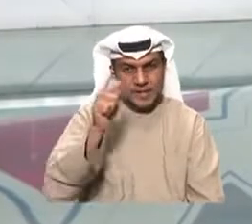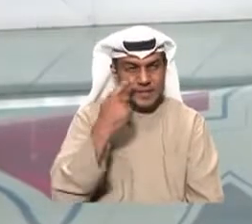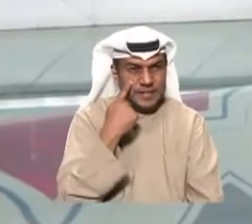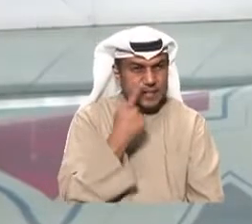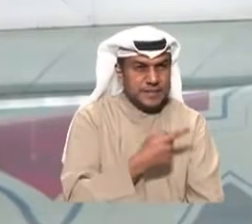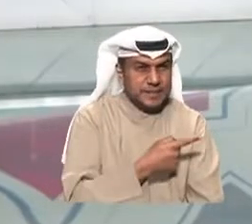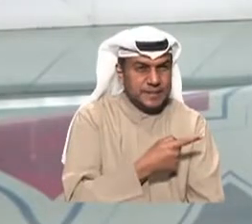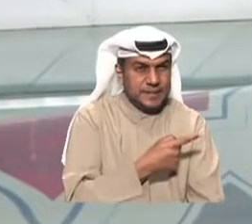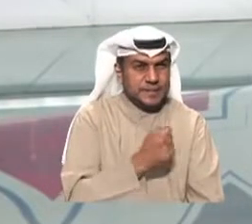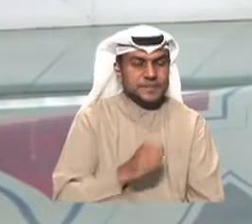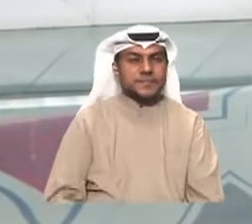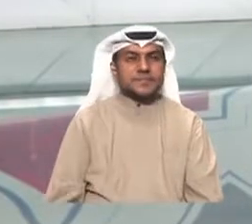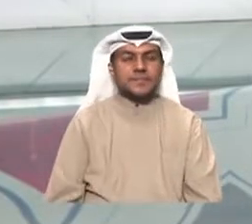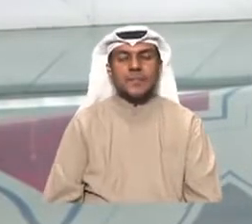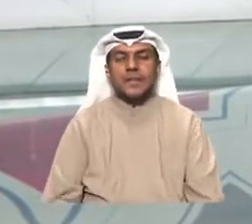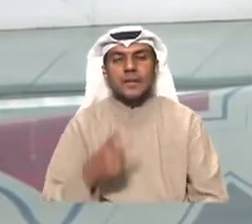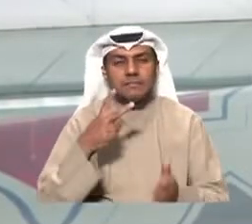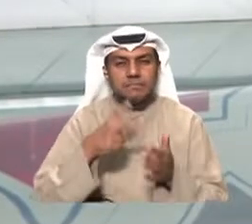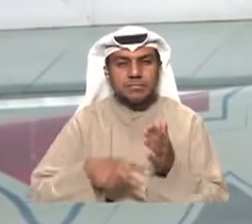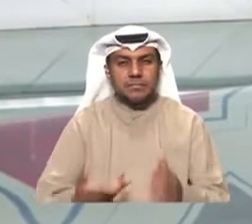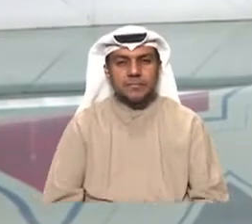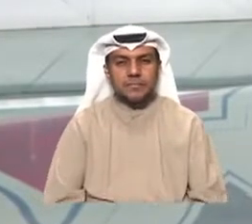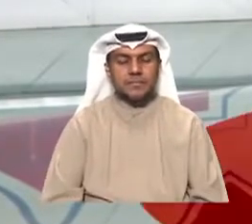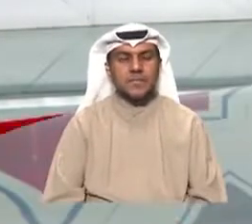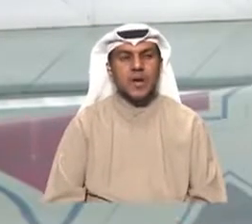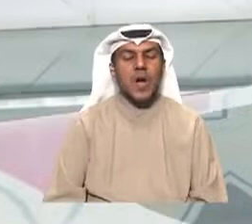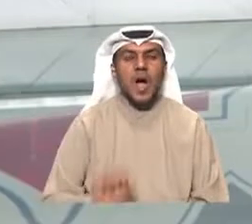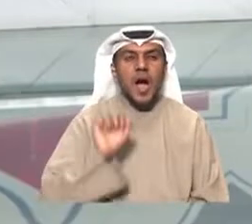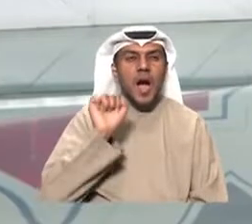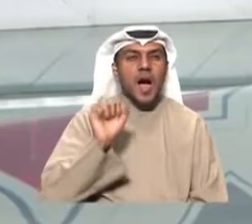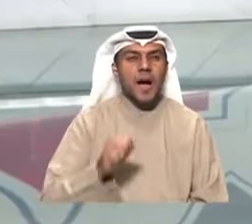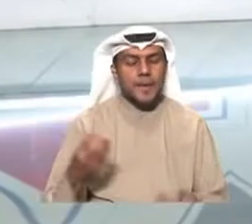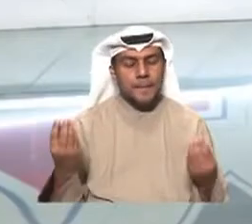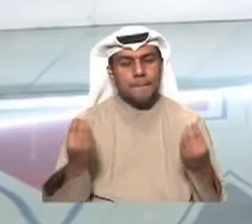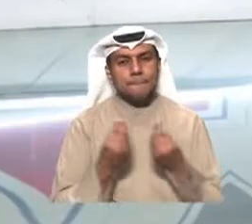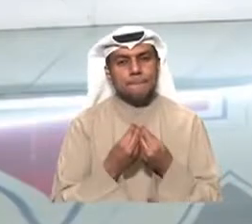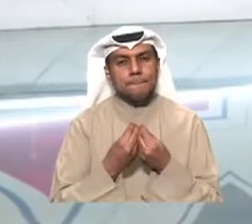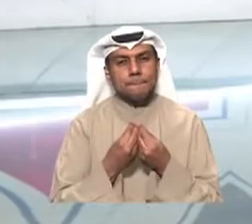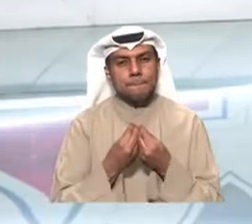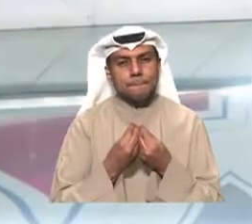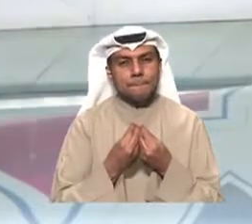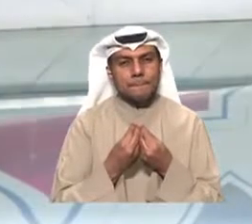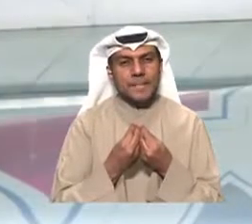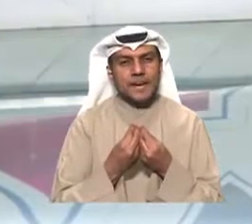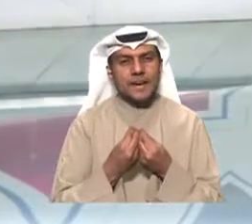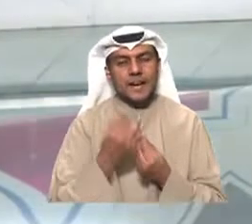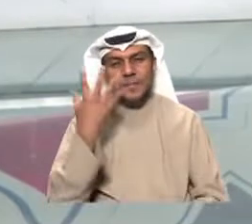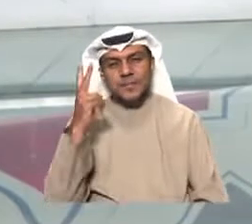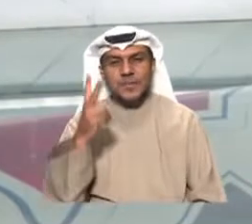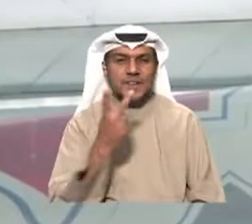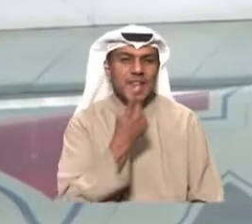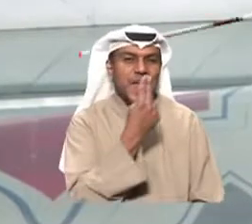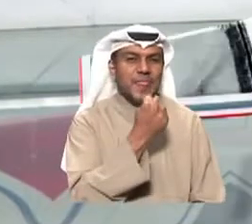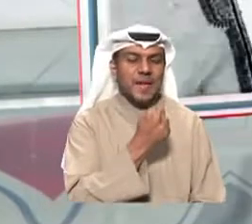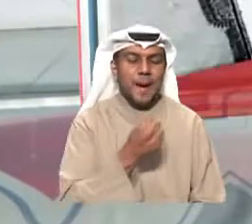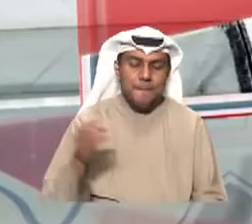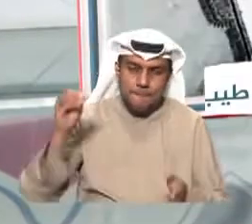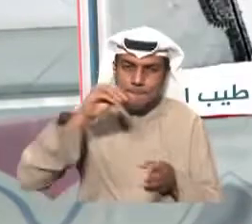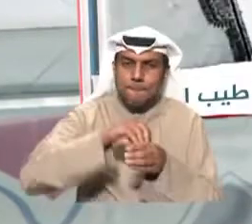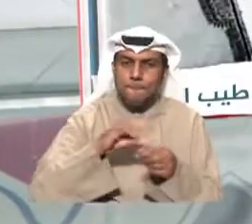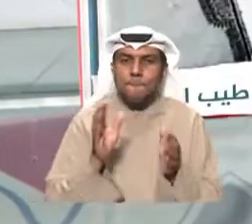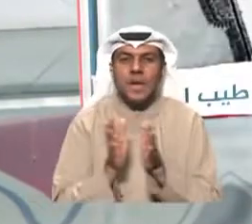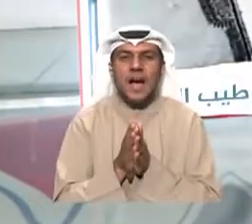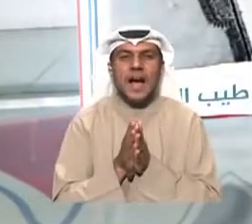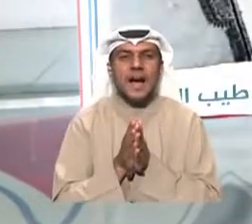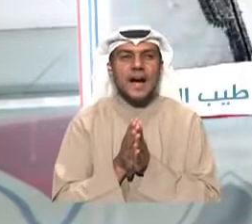18 من مايو عام 1964 تقرر تغيير ذلك اليوم ودمجه مع يوم 25 من فبراير الذي يصادف ذكرى